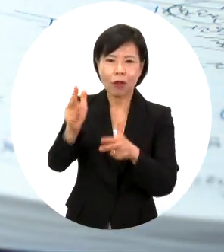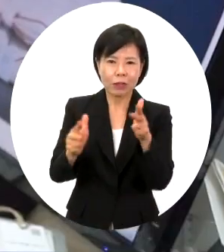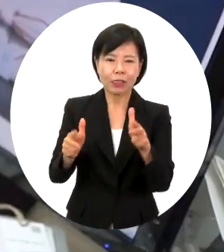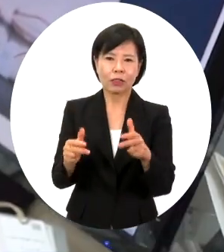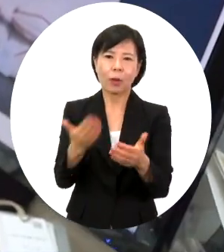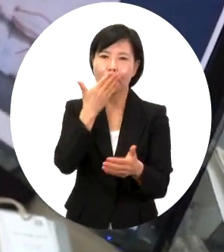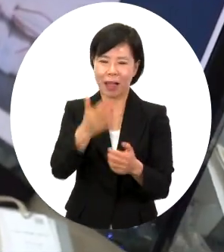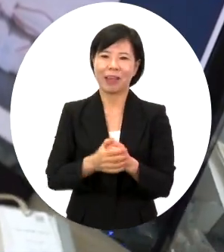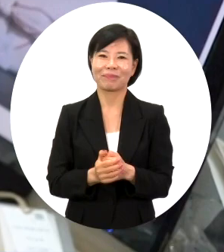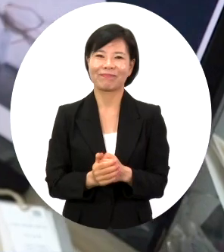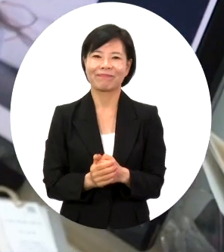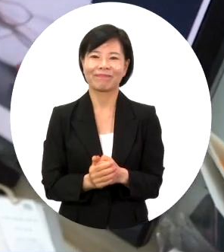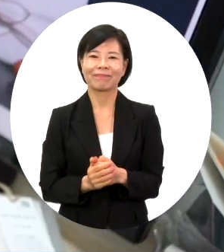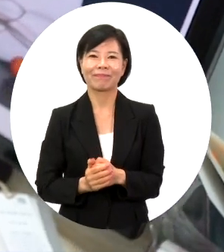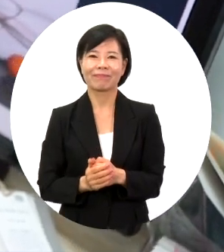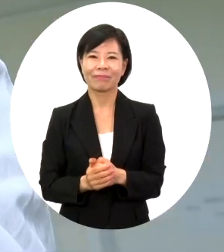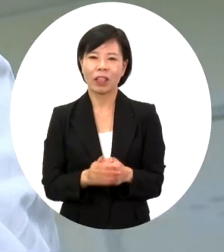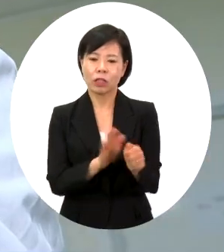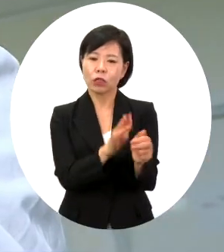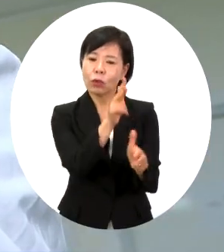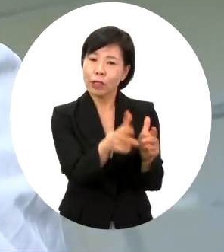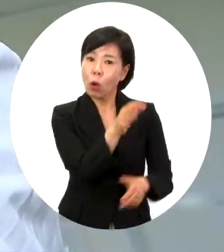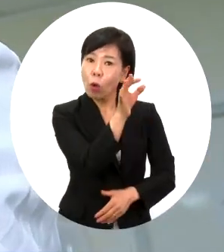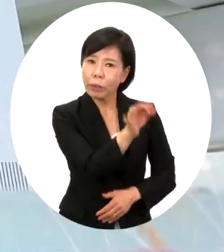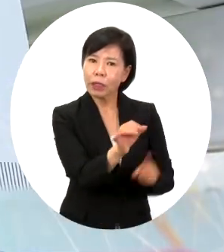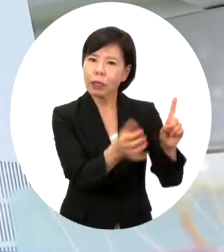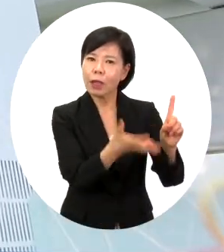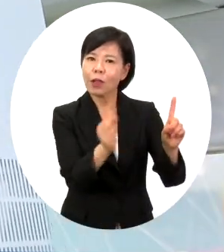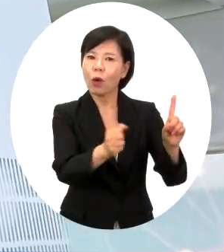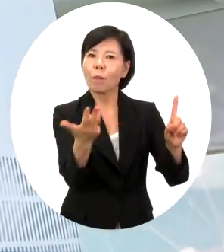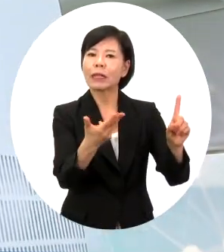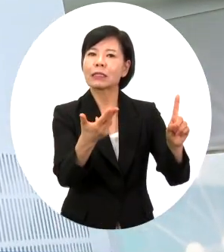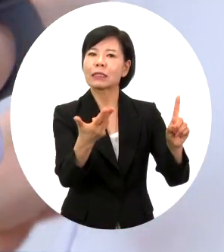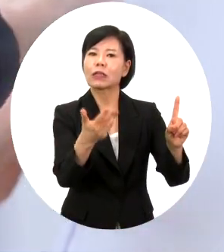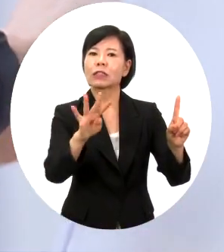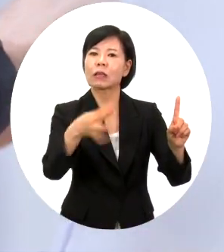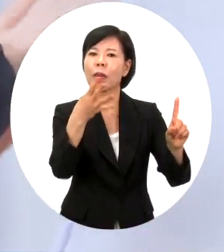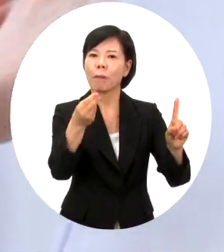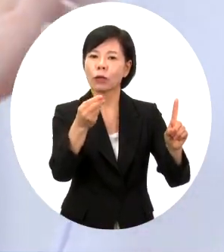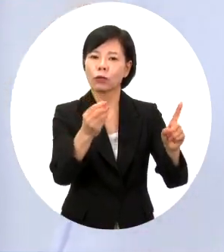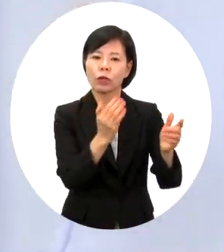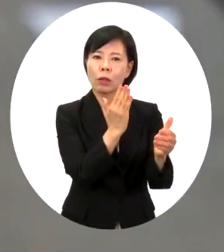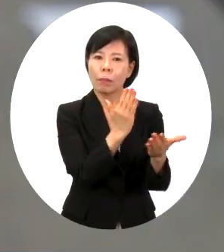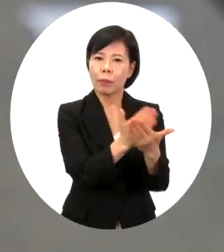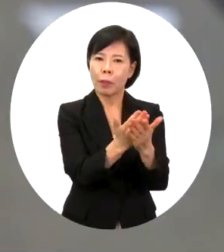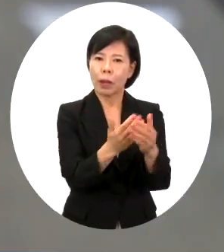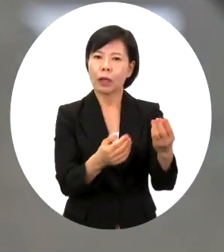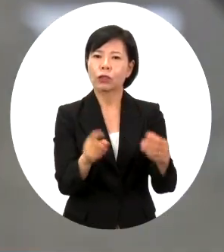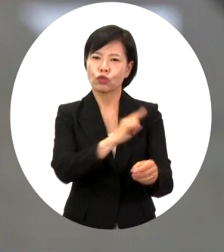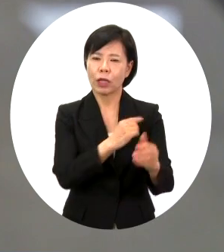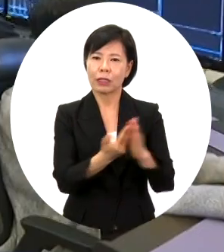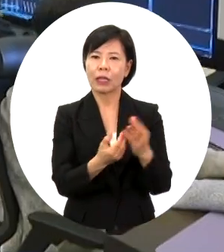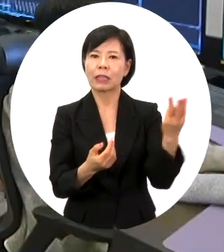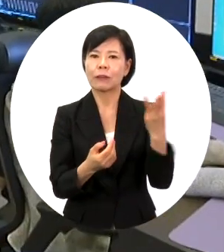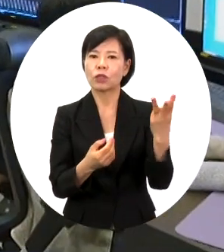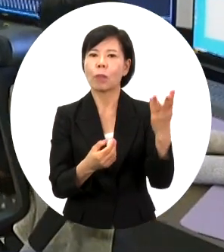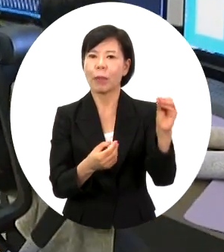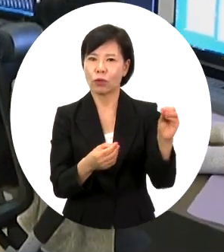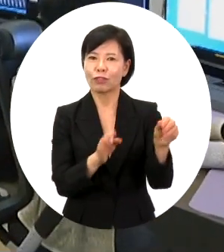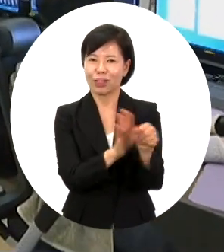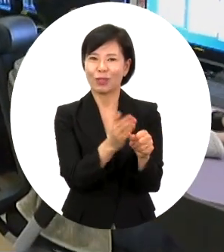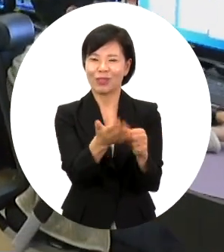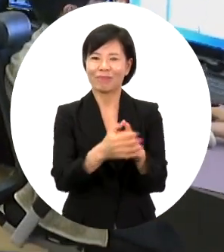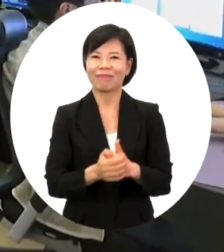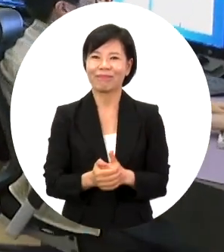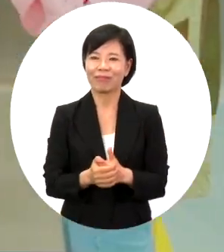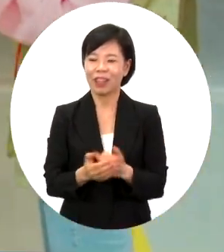단계에 있는 기업이 해당합니다. 지원 사업비는 1억 8,400만 원으로 기업별 최대 3천만 원을